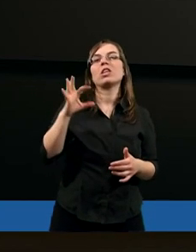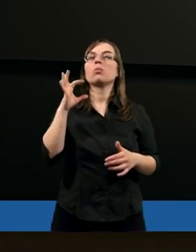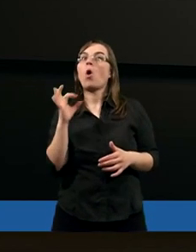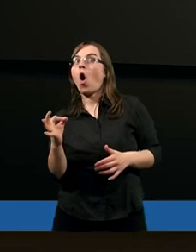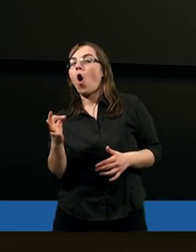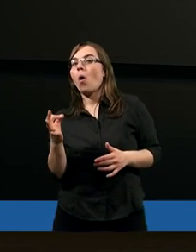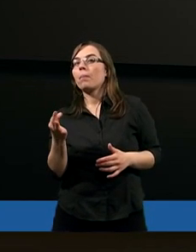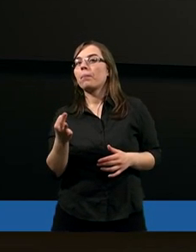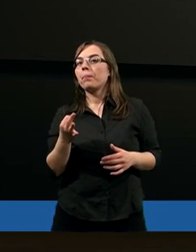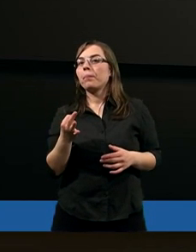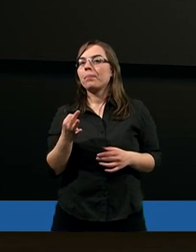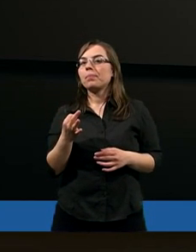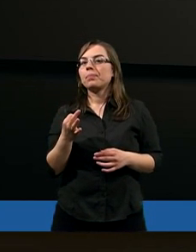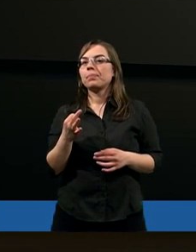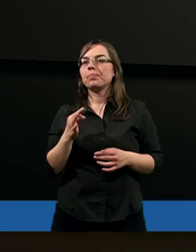o